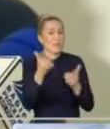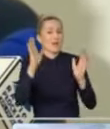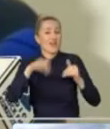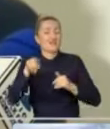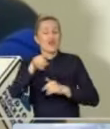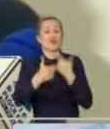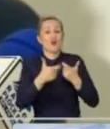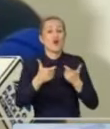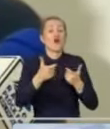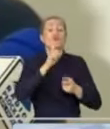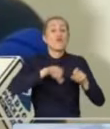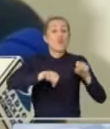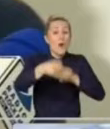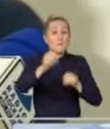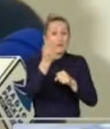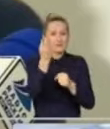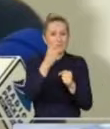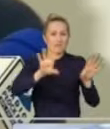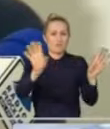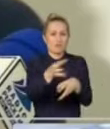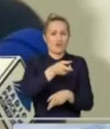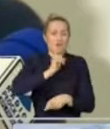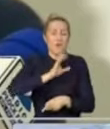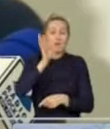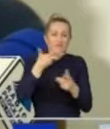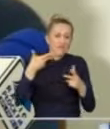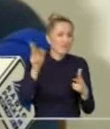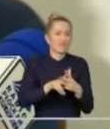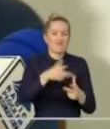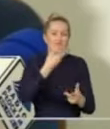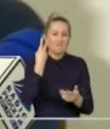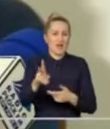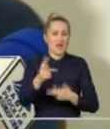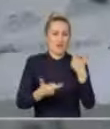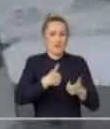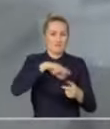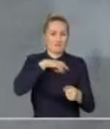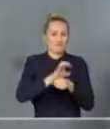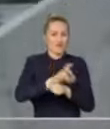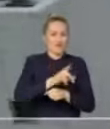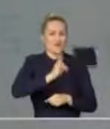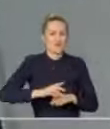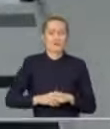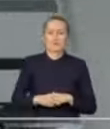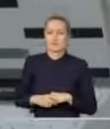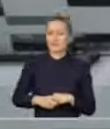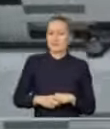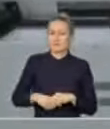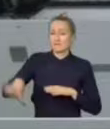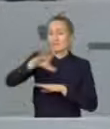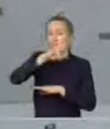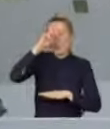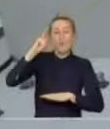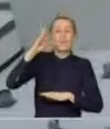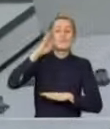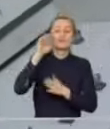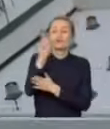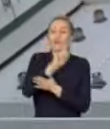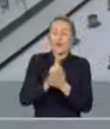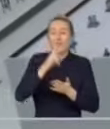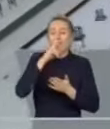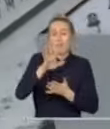ścięte lodem i może spowodować, że będziemy produkować ten lód. Mieszkańcy Śląska z kolei mierzą